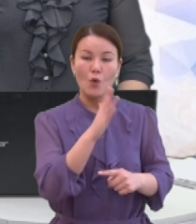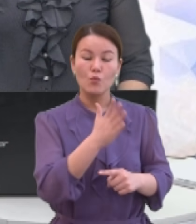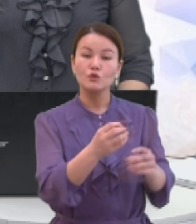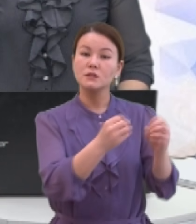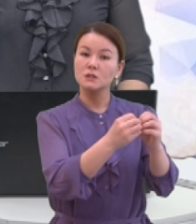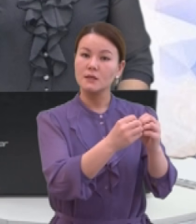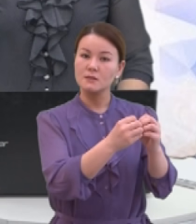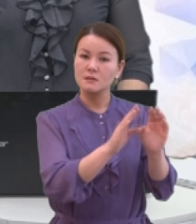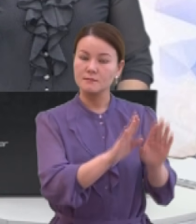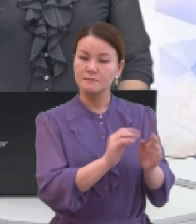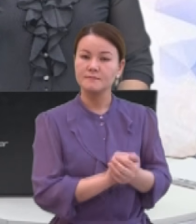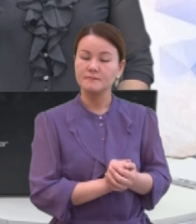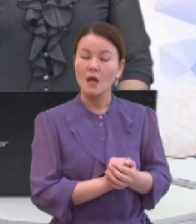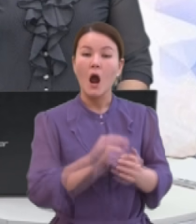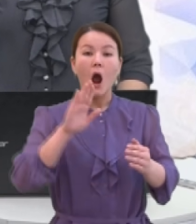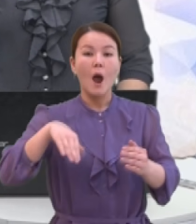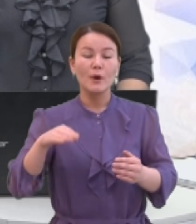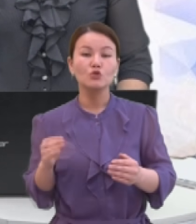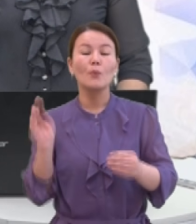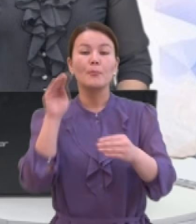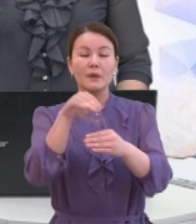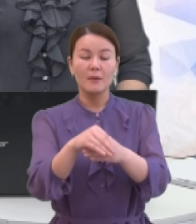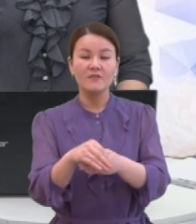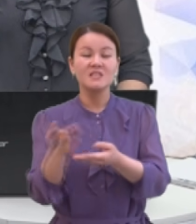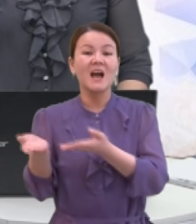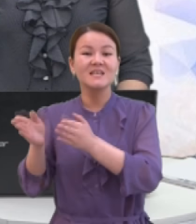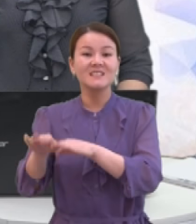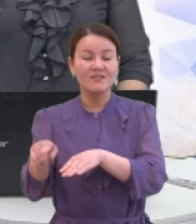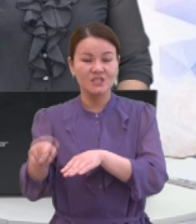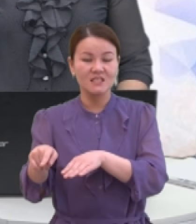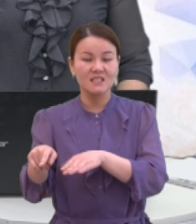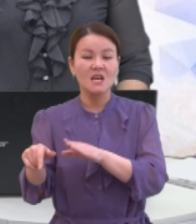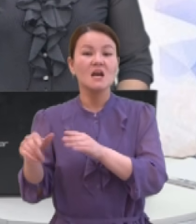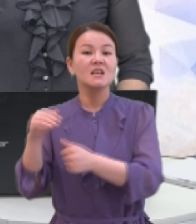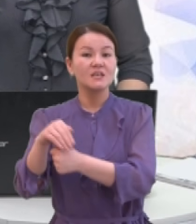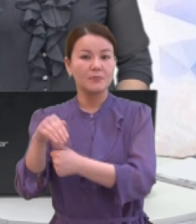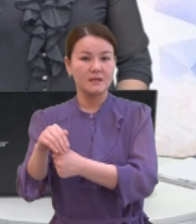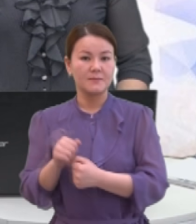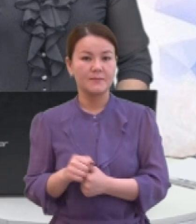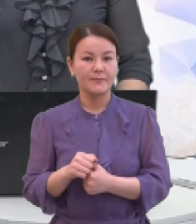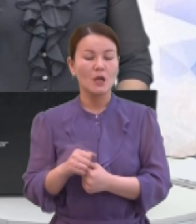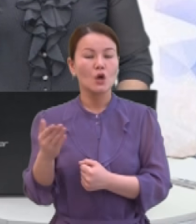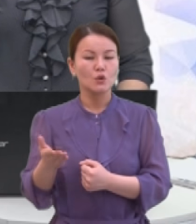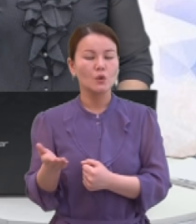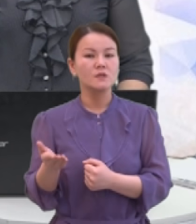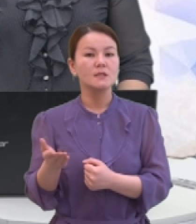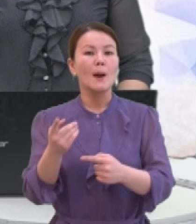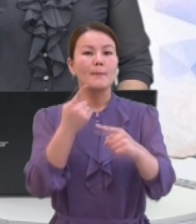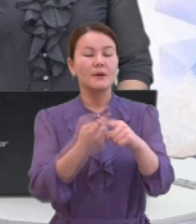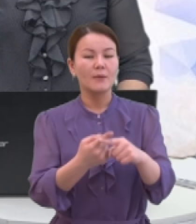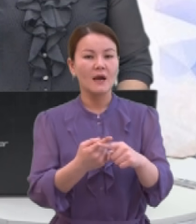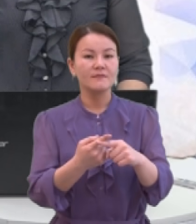10 а затем прибавить оставшееся грибы то есть прибавить